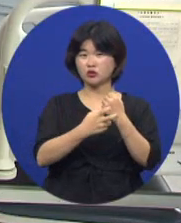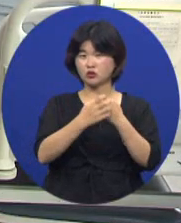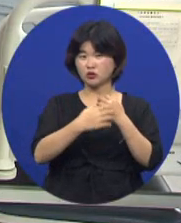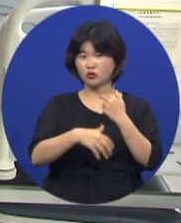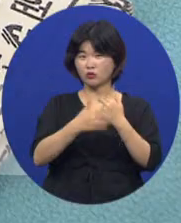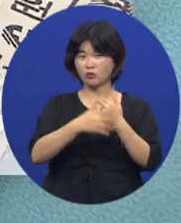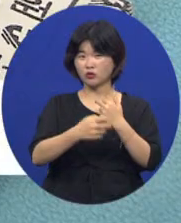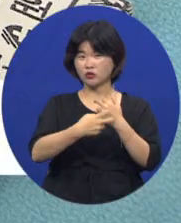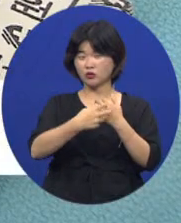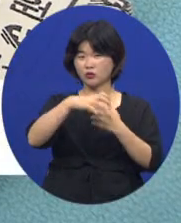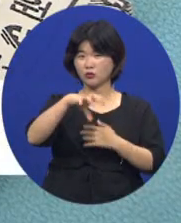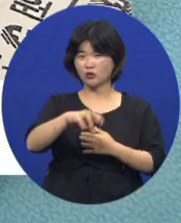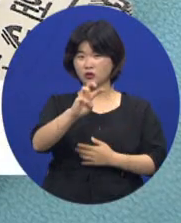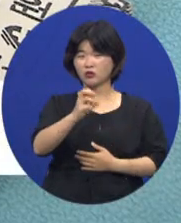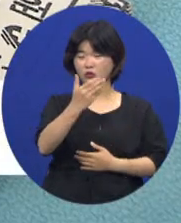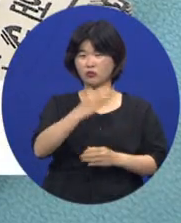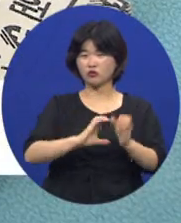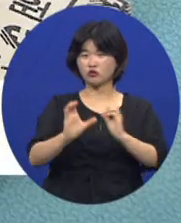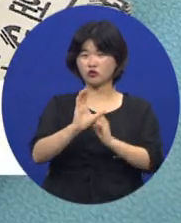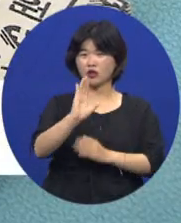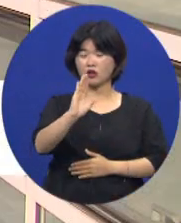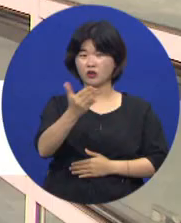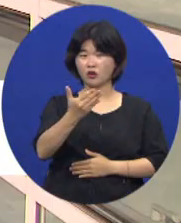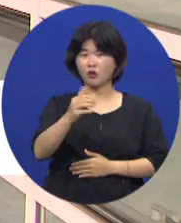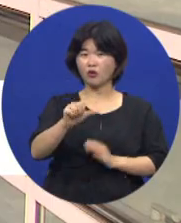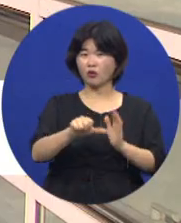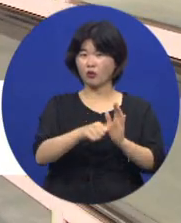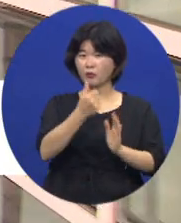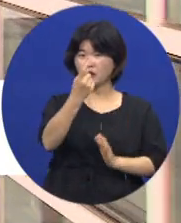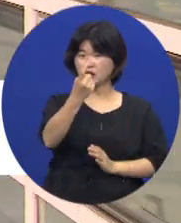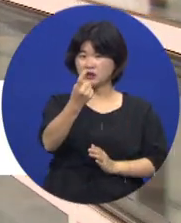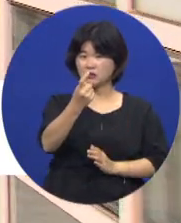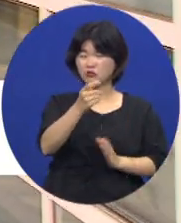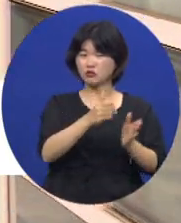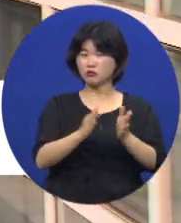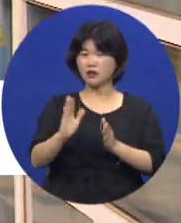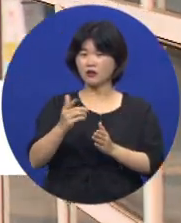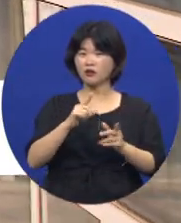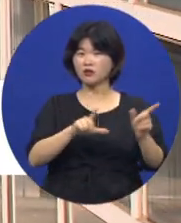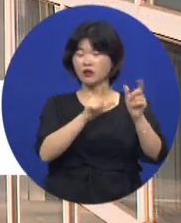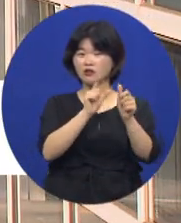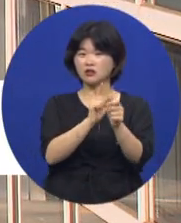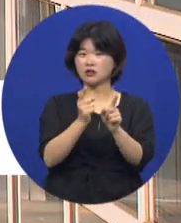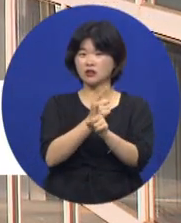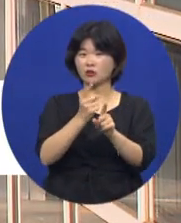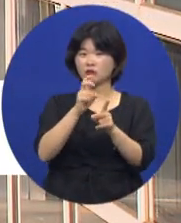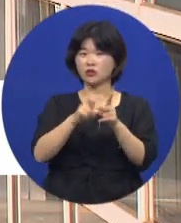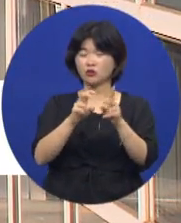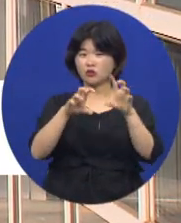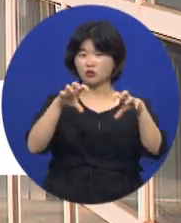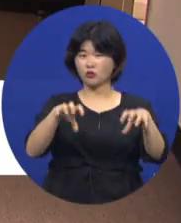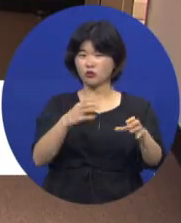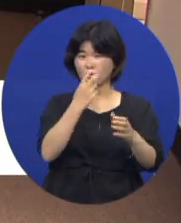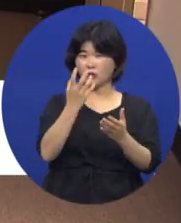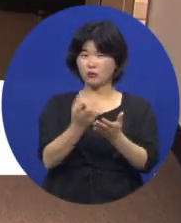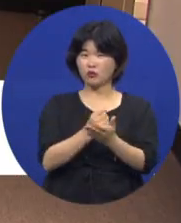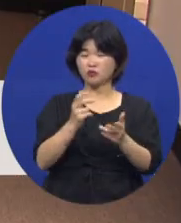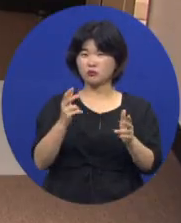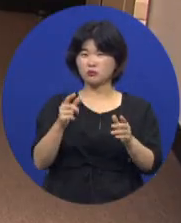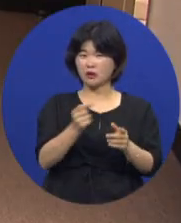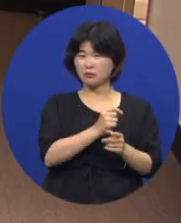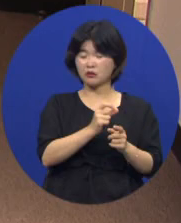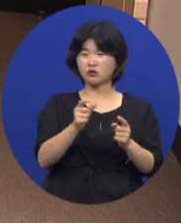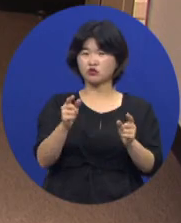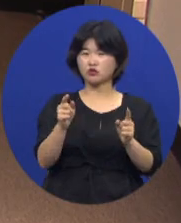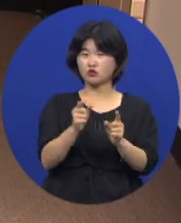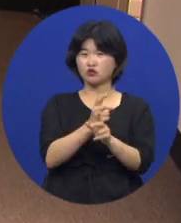서귀포의료원에 병상 39개를 추가하고 510병상을 갖춘 생활치료센터 두 곳을 확보해 빠르면 주말부터